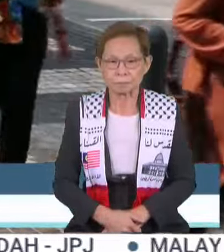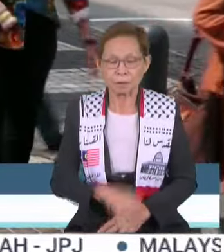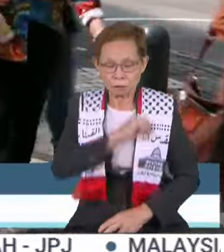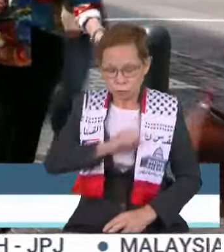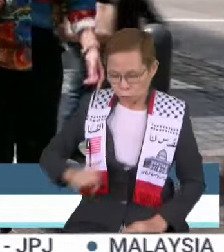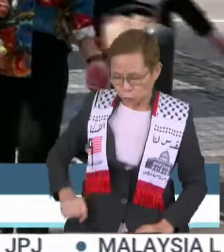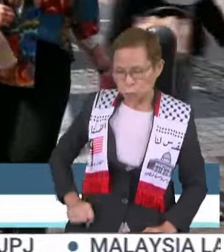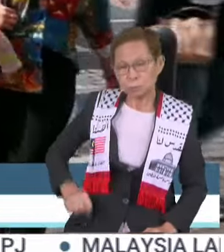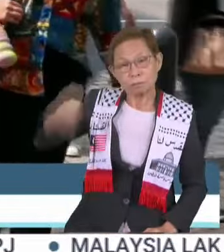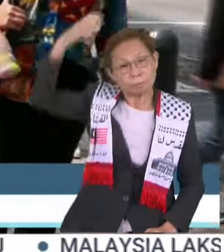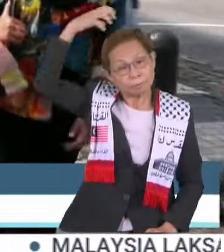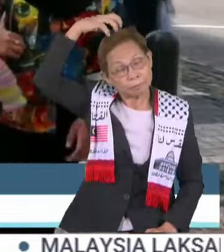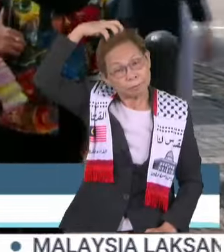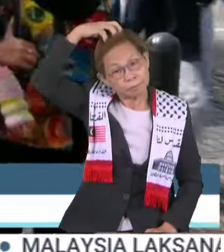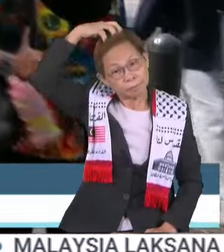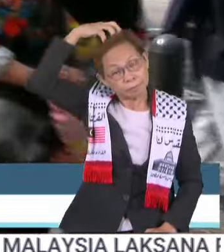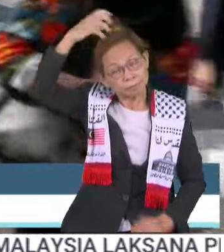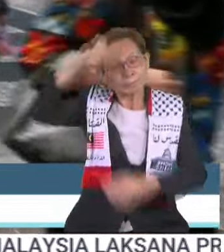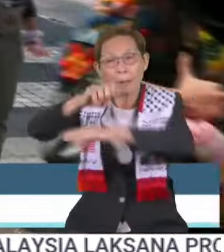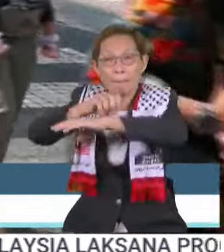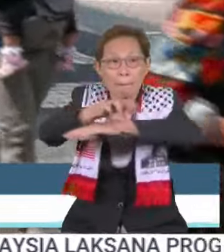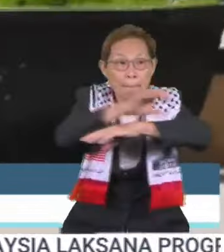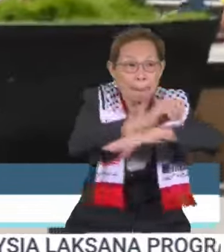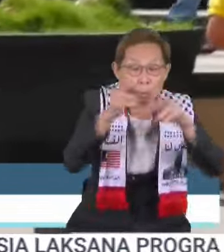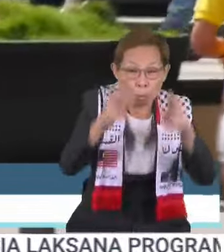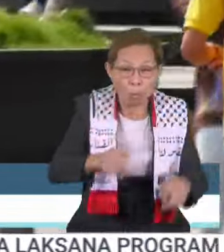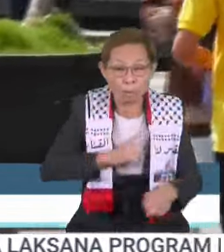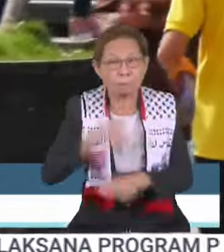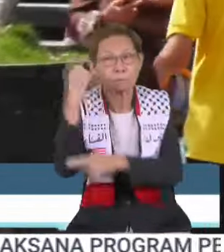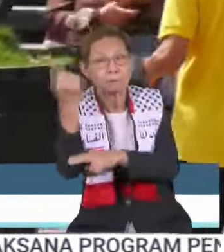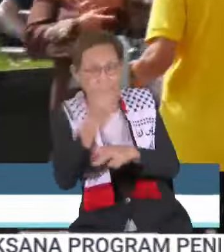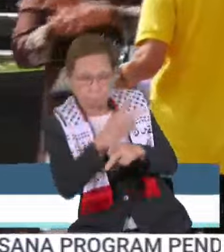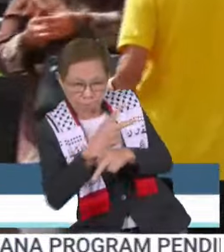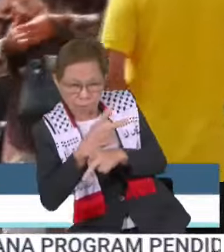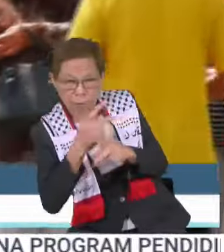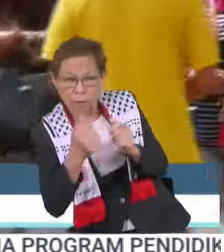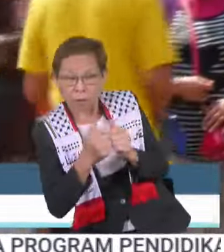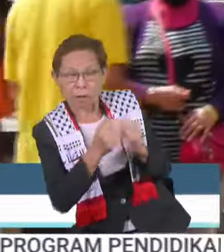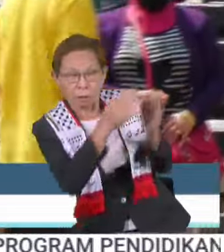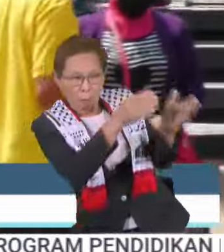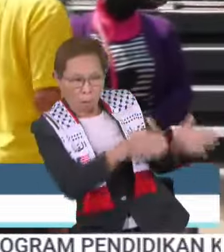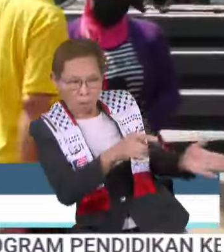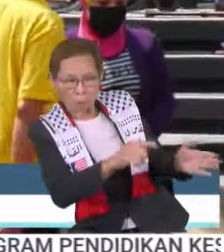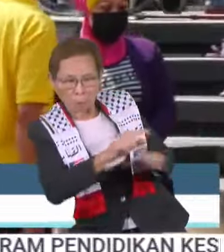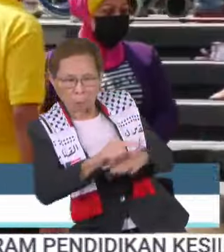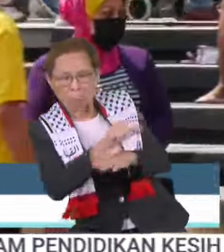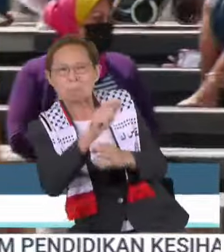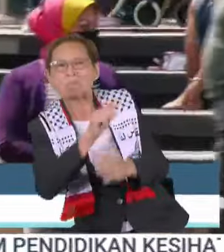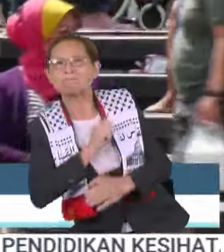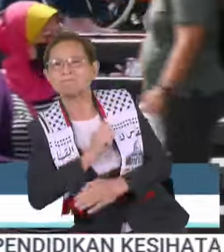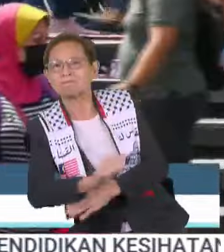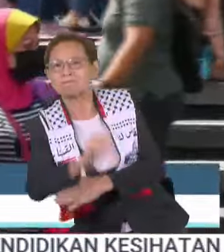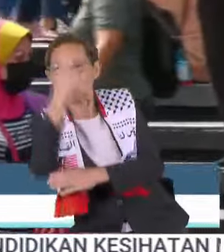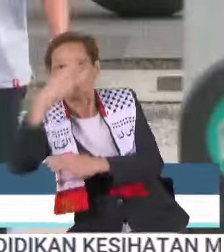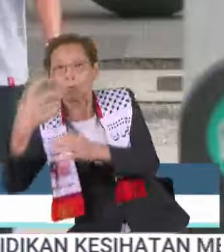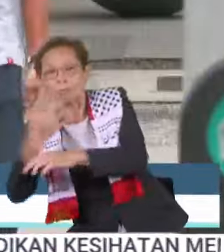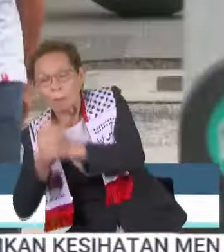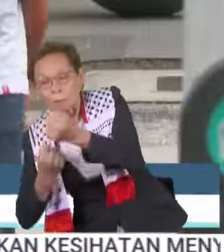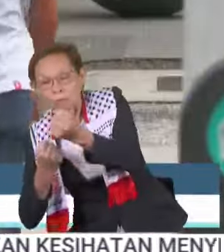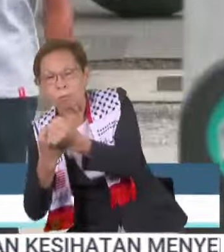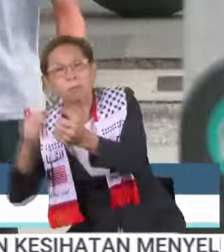Sultan Selangor Sultan Sharafuddin Idris Shah menasihatkan umat Islam sentiasa berwaspada dengan pihak yang menggunakan agama untuk meraih